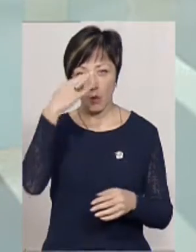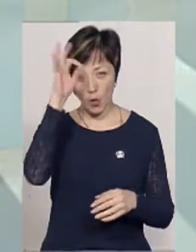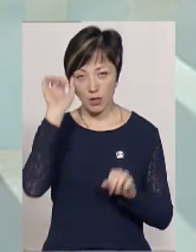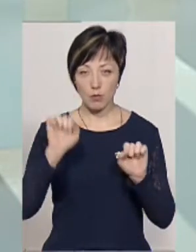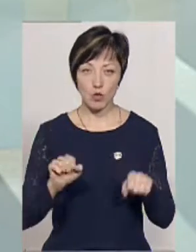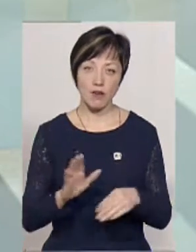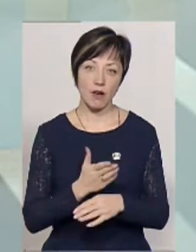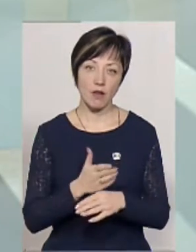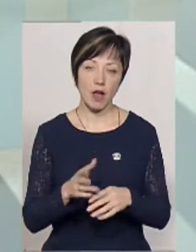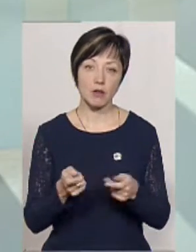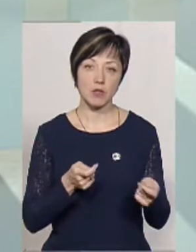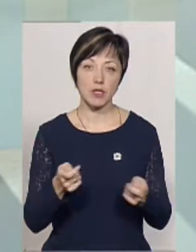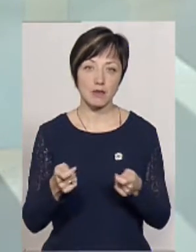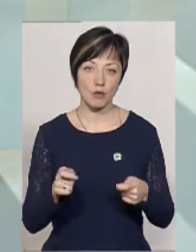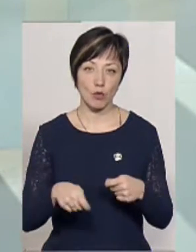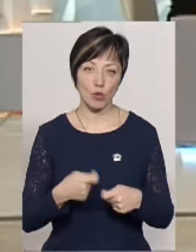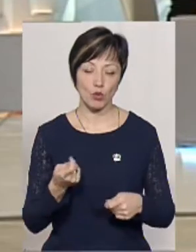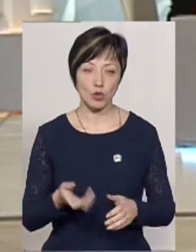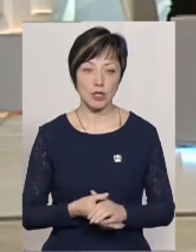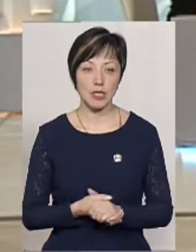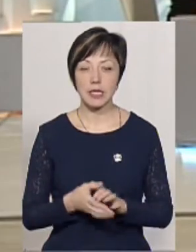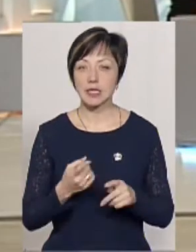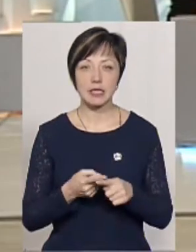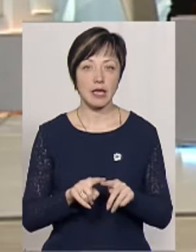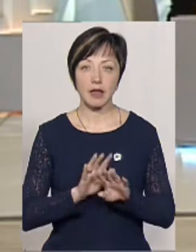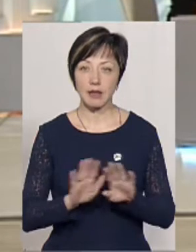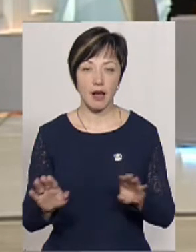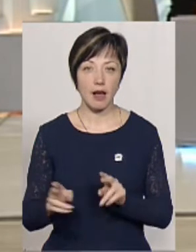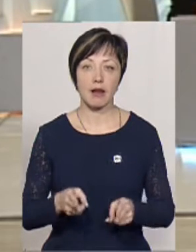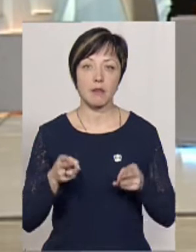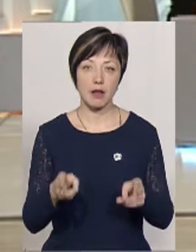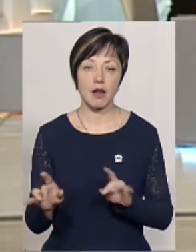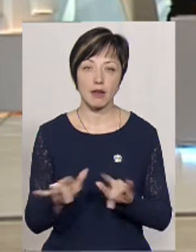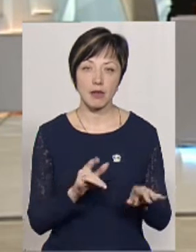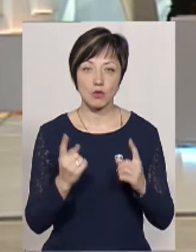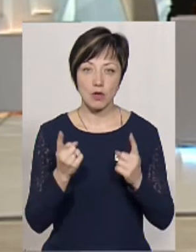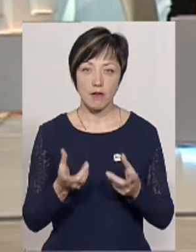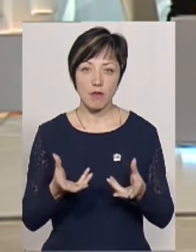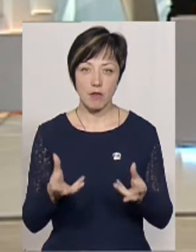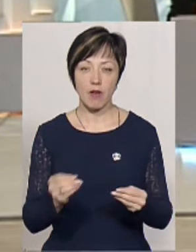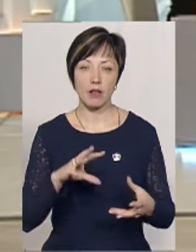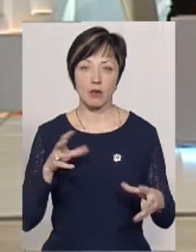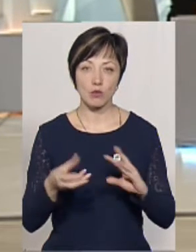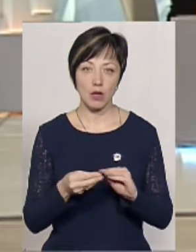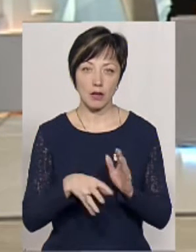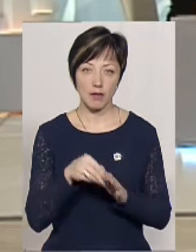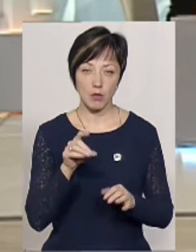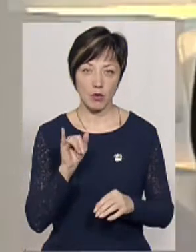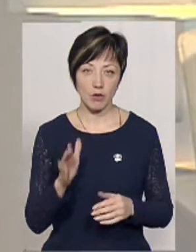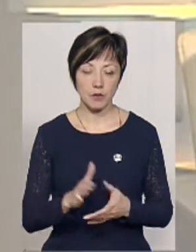може це кваліфікувати як адміністративний штраф. Тобто це не є кримінальне діяння, яке суттєво впливає на результати